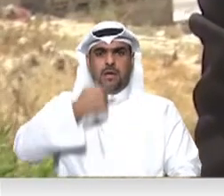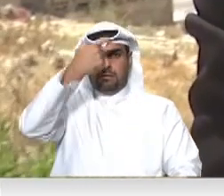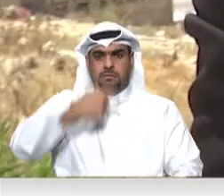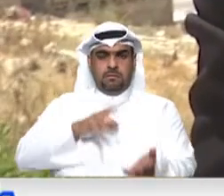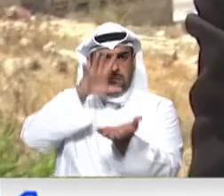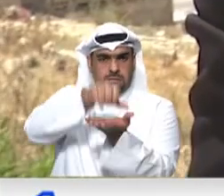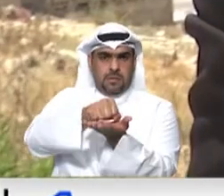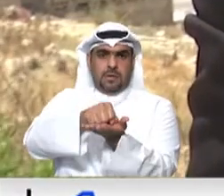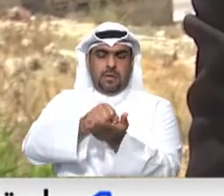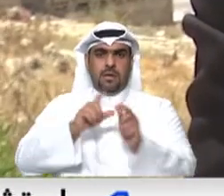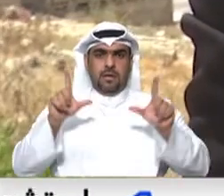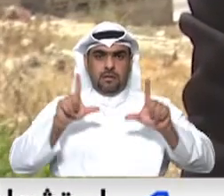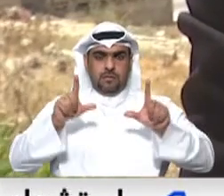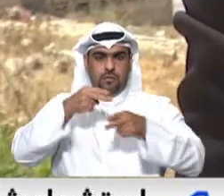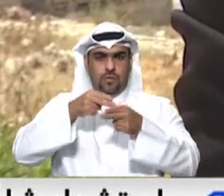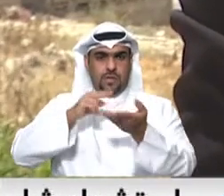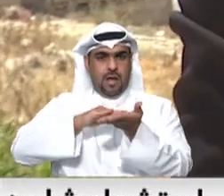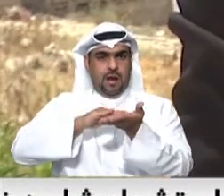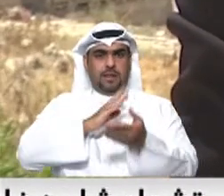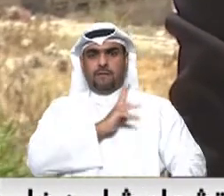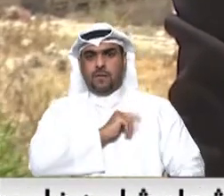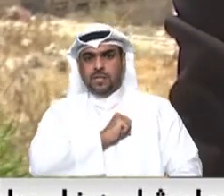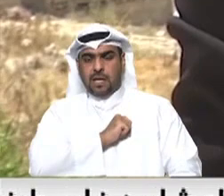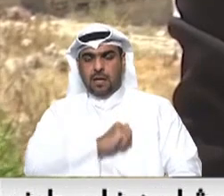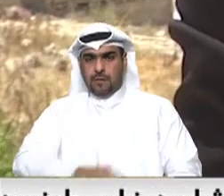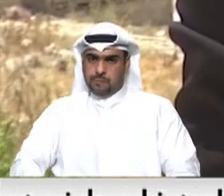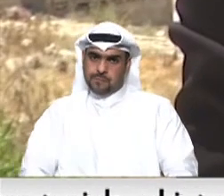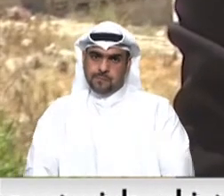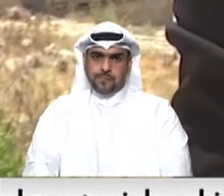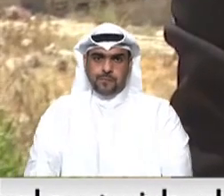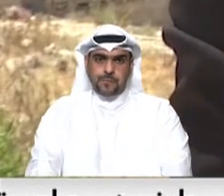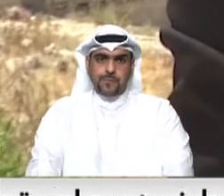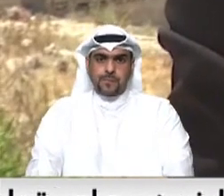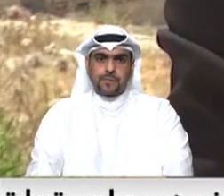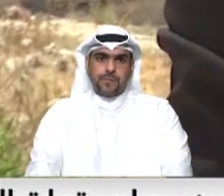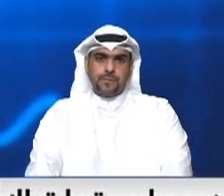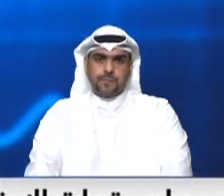الكويت من الأراضي الفلسطينية دارين غيث.